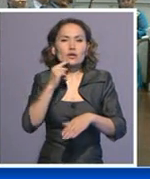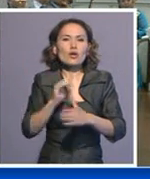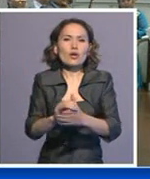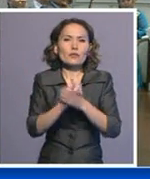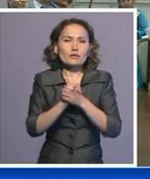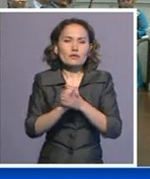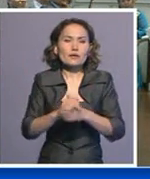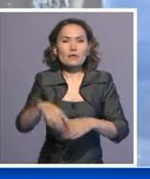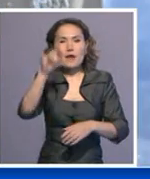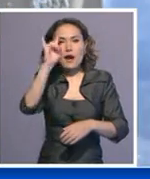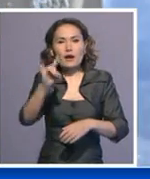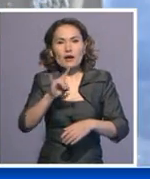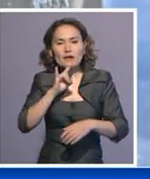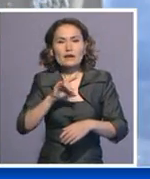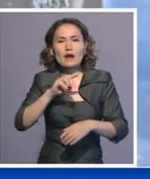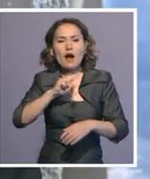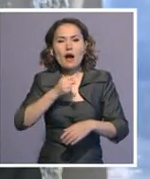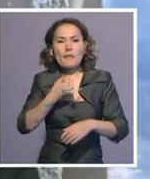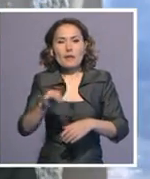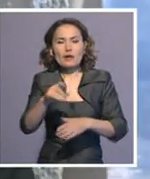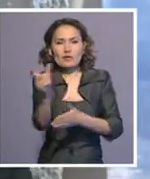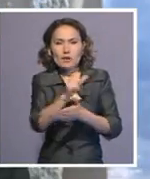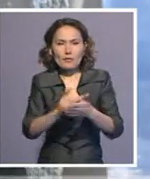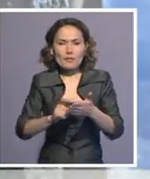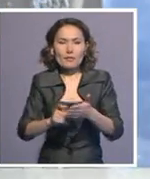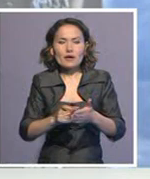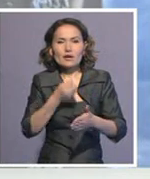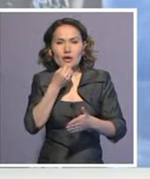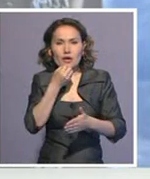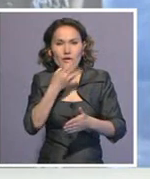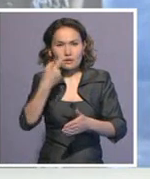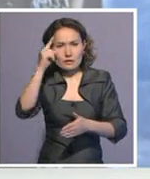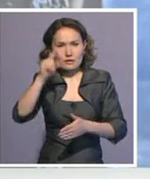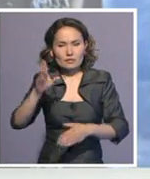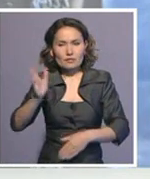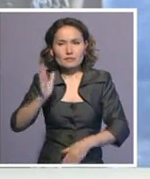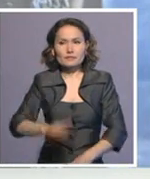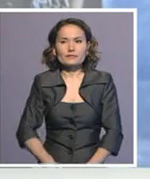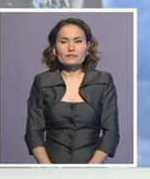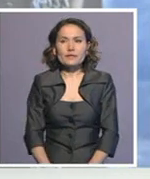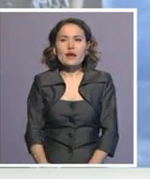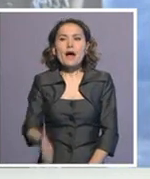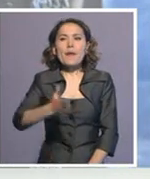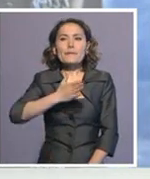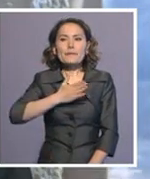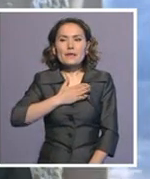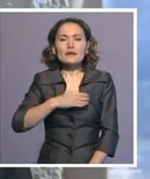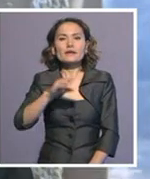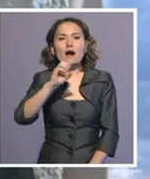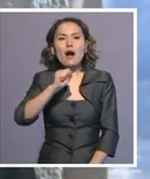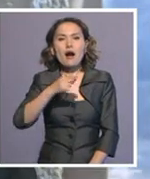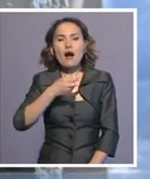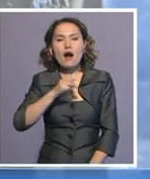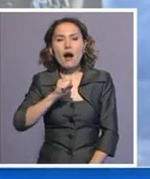жақсы танитын болады. Көп болды. Қазақстанға барған жоқпын. Қазақстанға барған сияқты